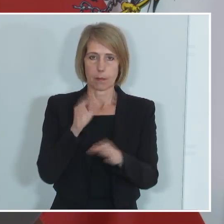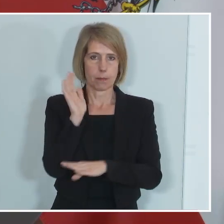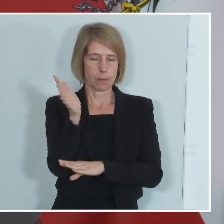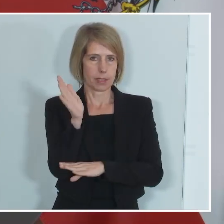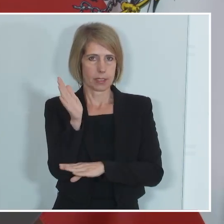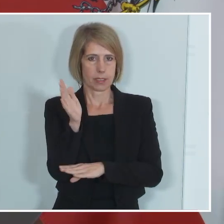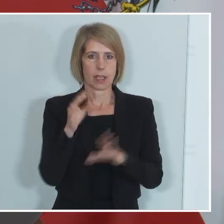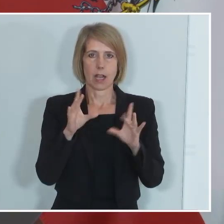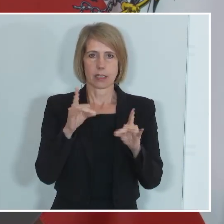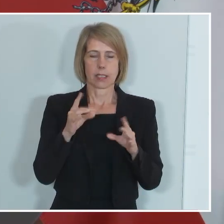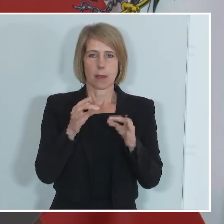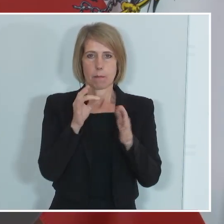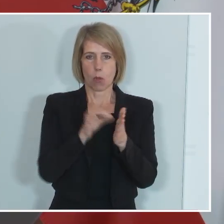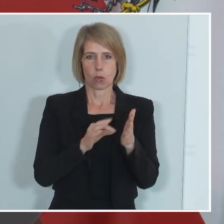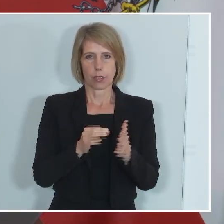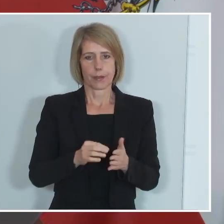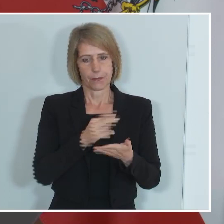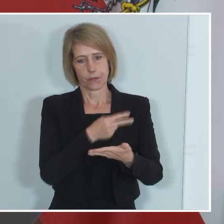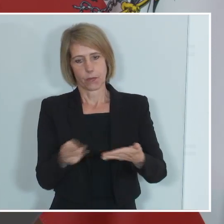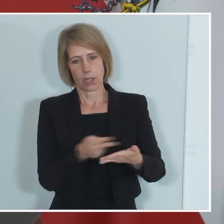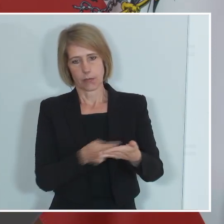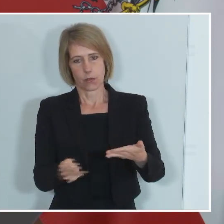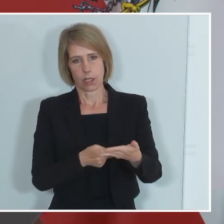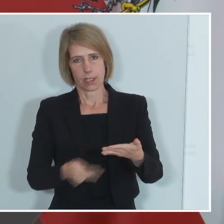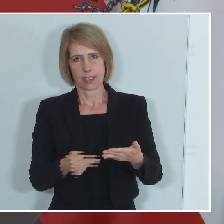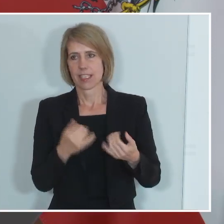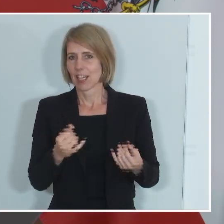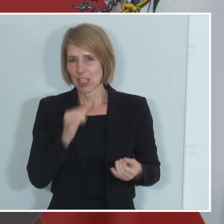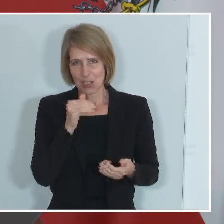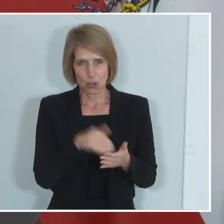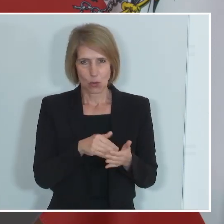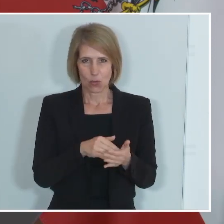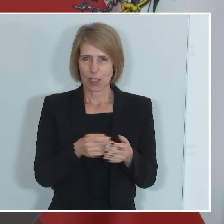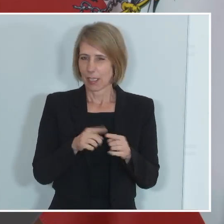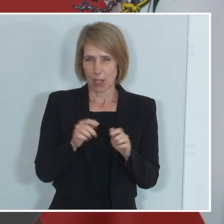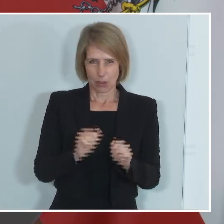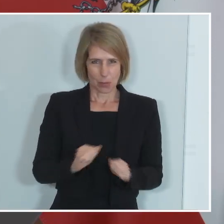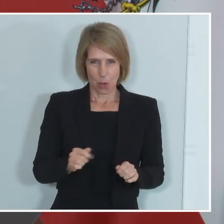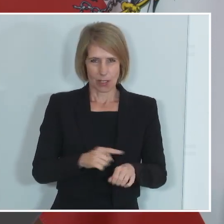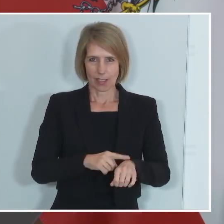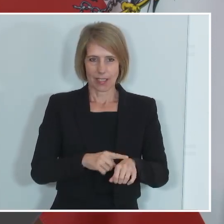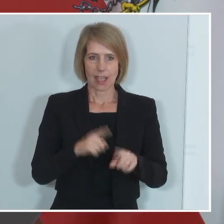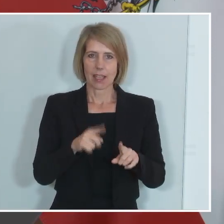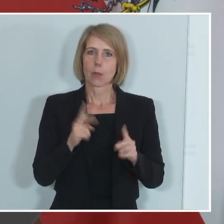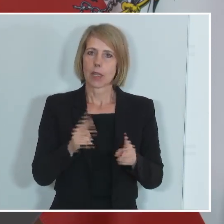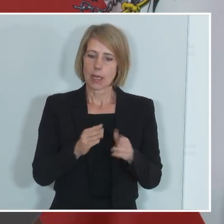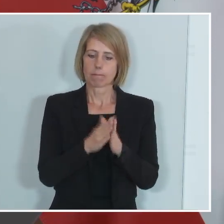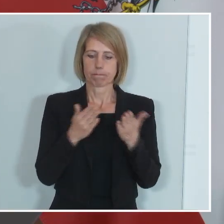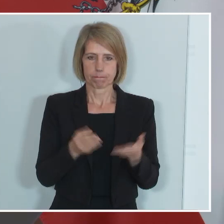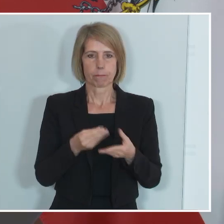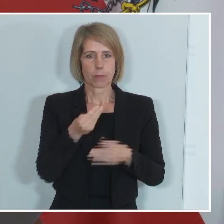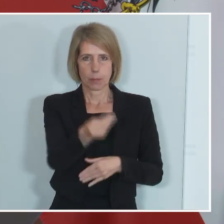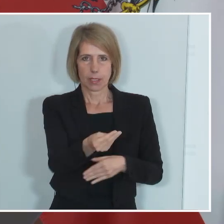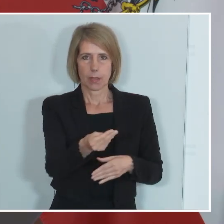10 Punkte herunterzubeten ist wahrscheinlich in diesem Umfang nicht notwendig und möglich, aber Sie können es auch hier nachlesen, und ich möchte